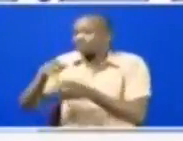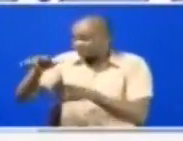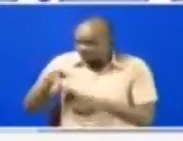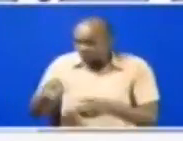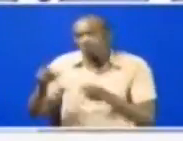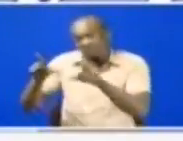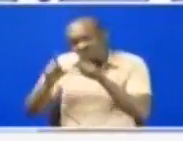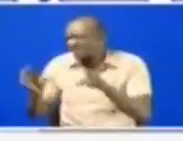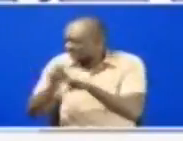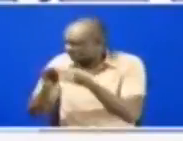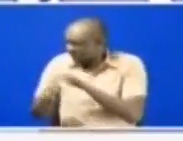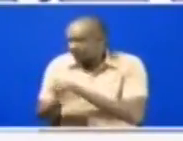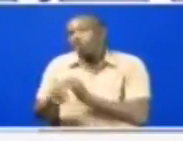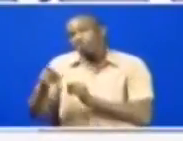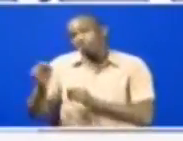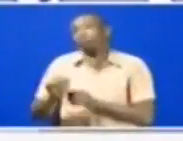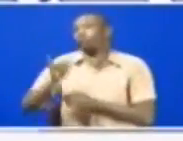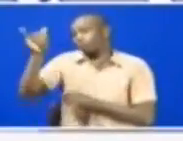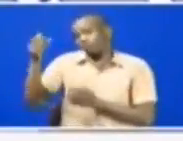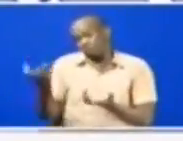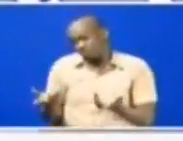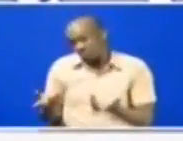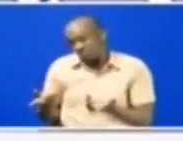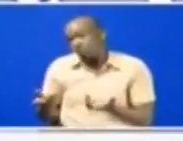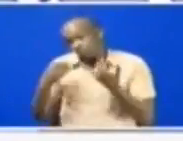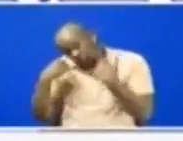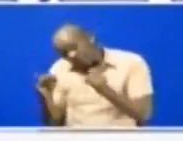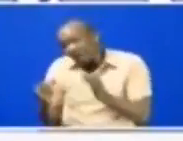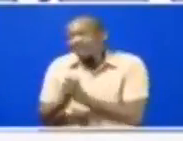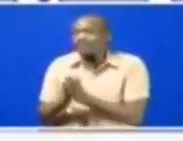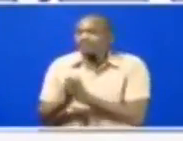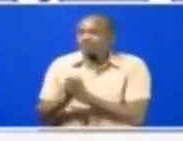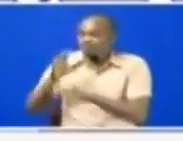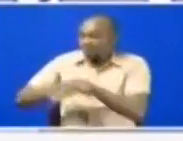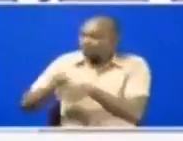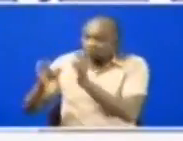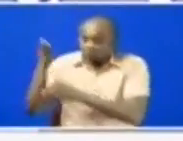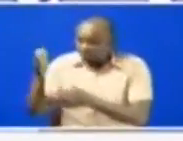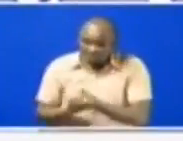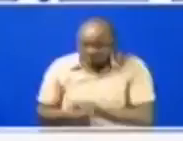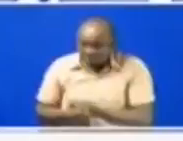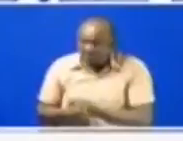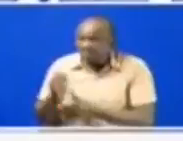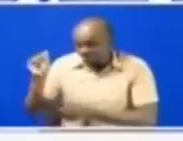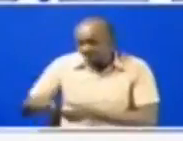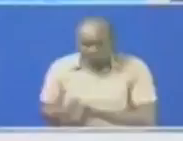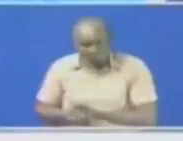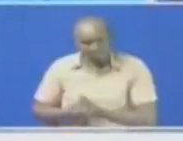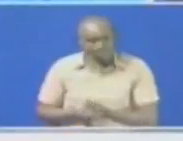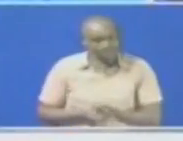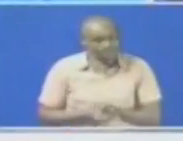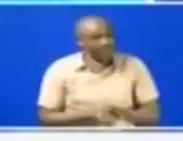transfer certificate zako ndio ukuje uendeke pale kwenda kujaribu kupata nafasi ya kucheza kule nje. Mm-hmm. Ndio.